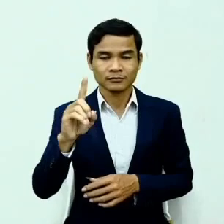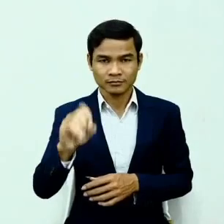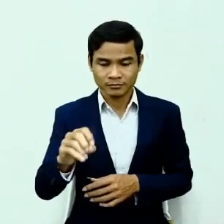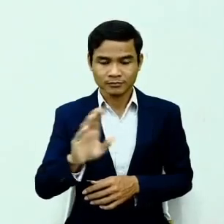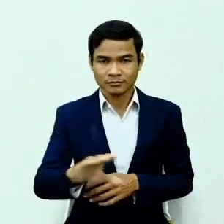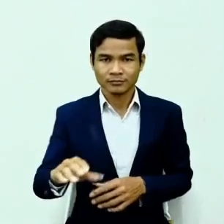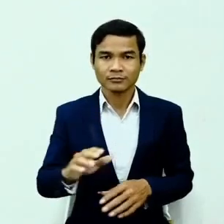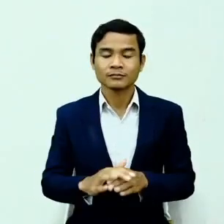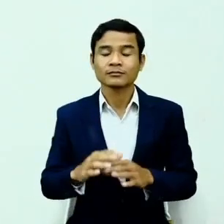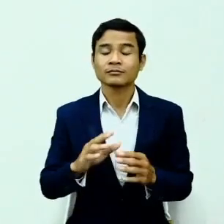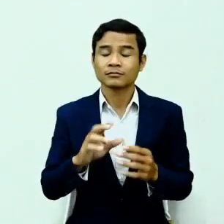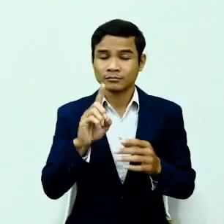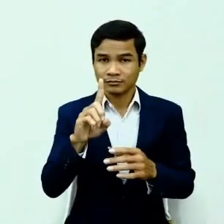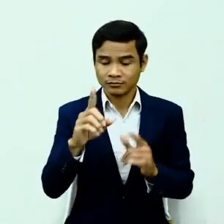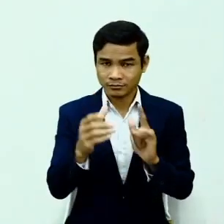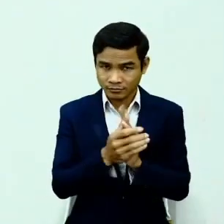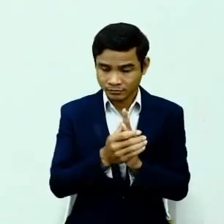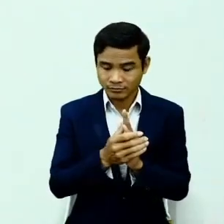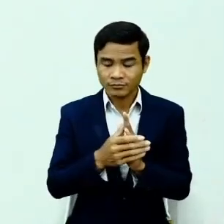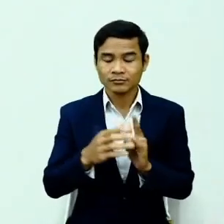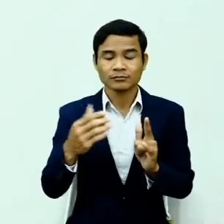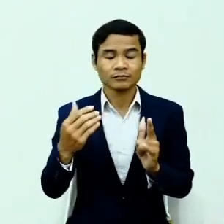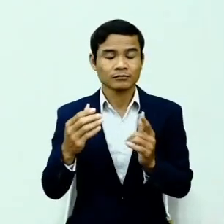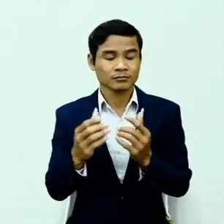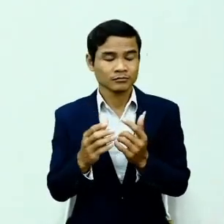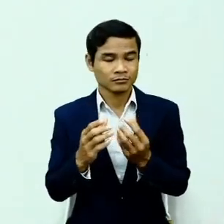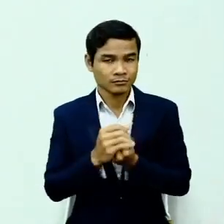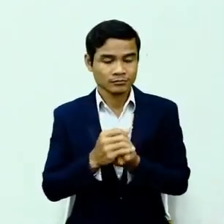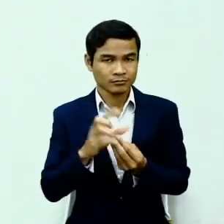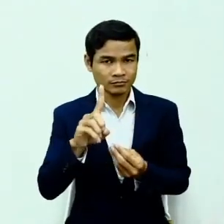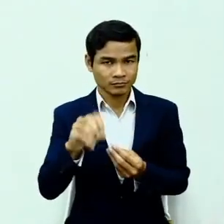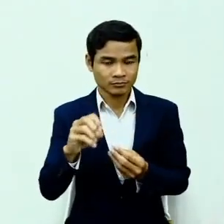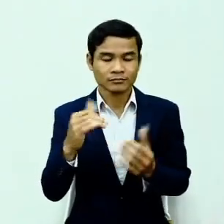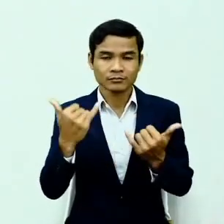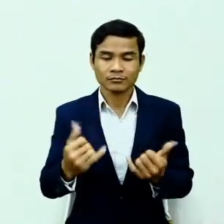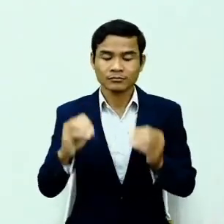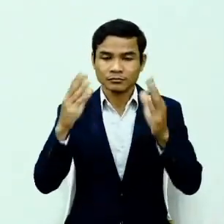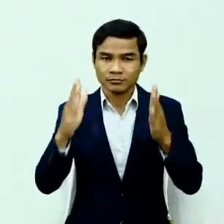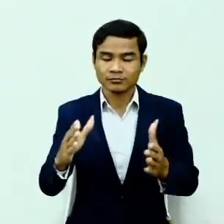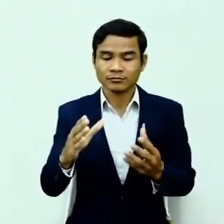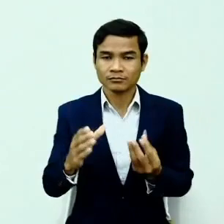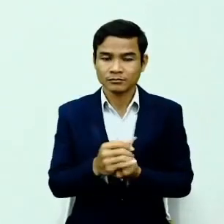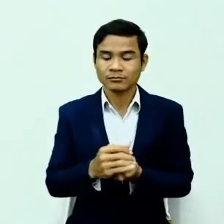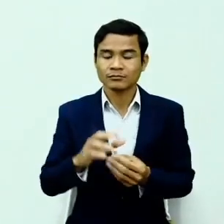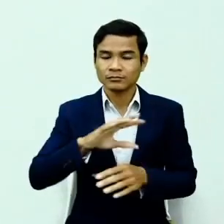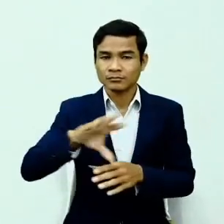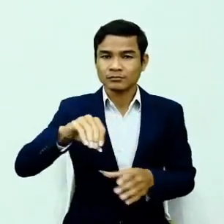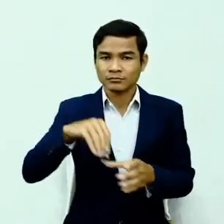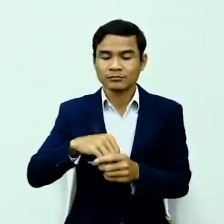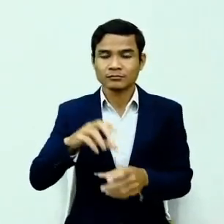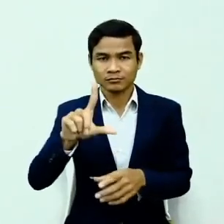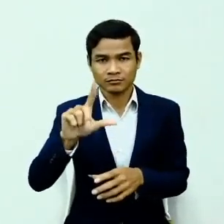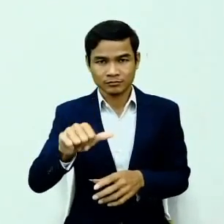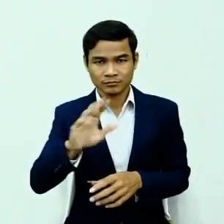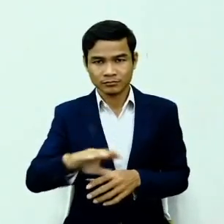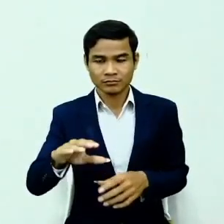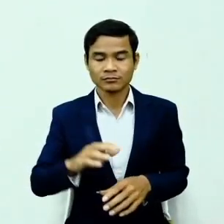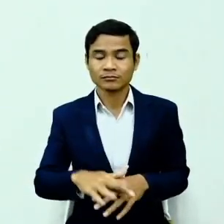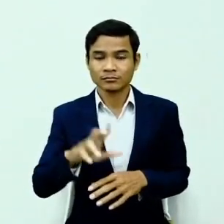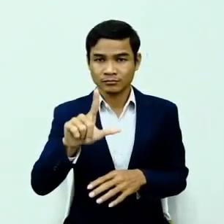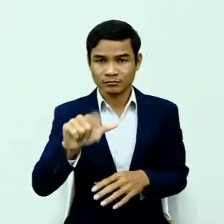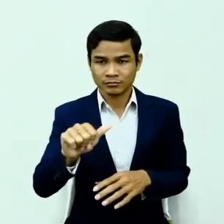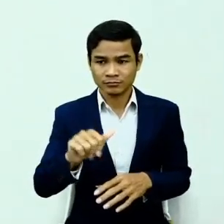bốn đọc chân khăn nông mệt bánh mình chùm nốn đọc chà chân tên nế cư nhật cục bán chà chùm nốn được ông cứ mùi rồi nè con chà mùi